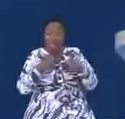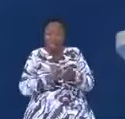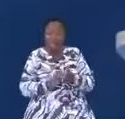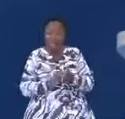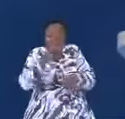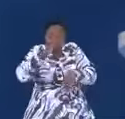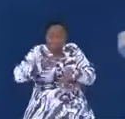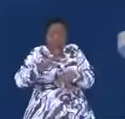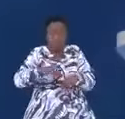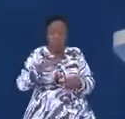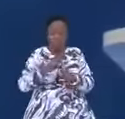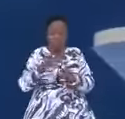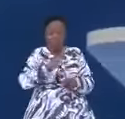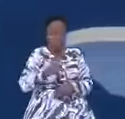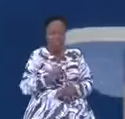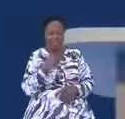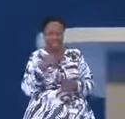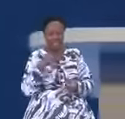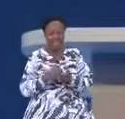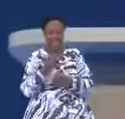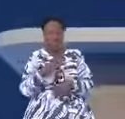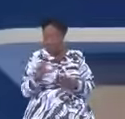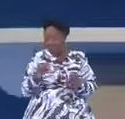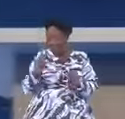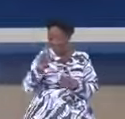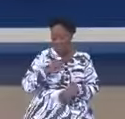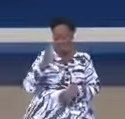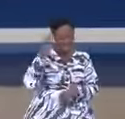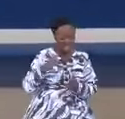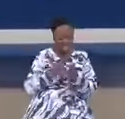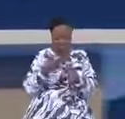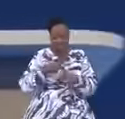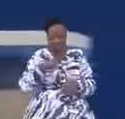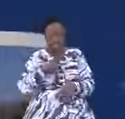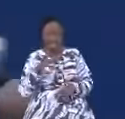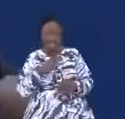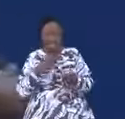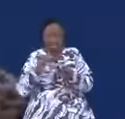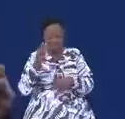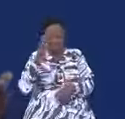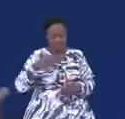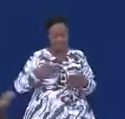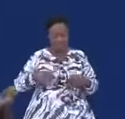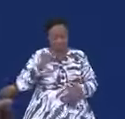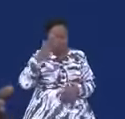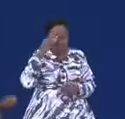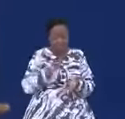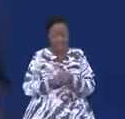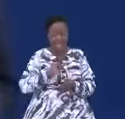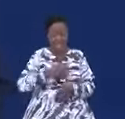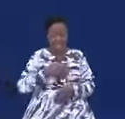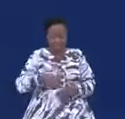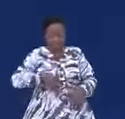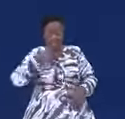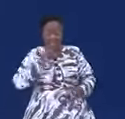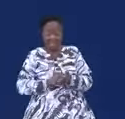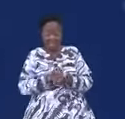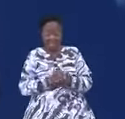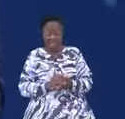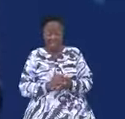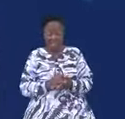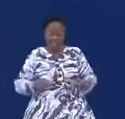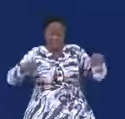percevant pas ça doit bouger personne ne saura que je me sens coupable que je sens qu'on d'années que je suis convaincu